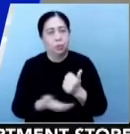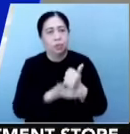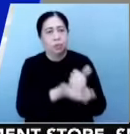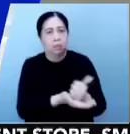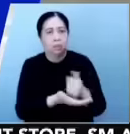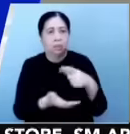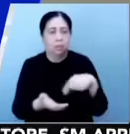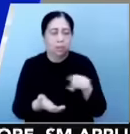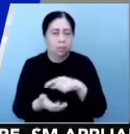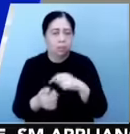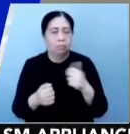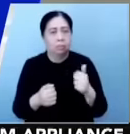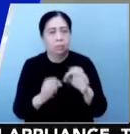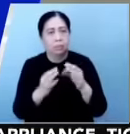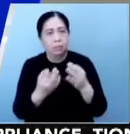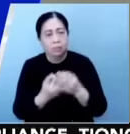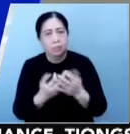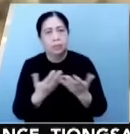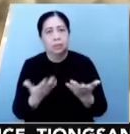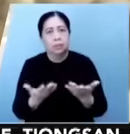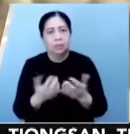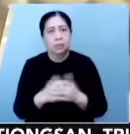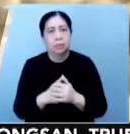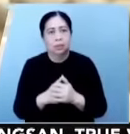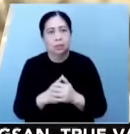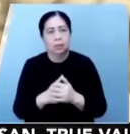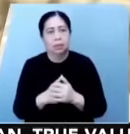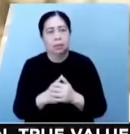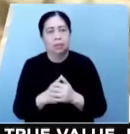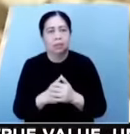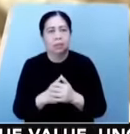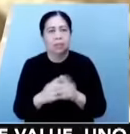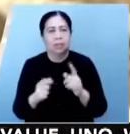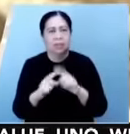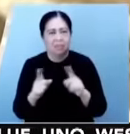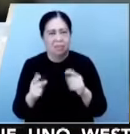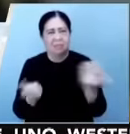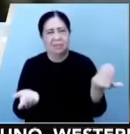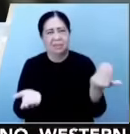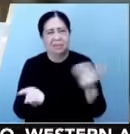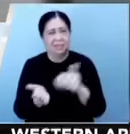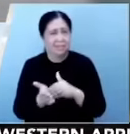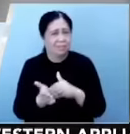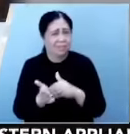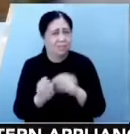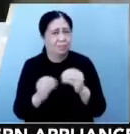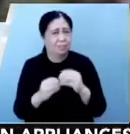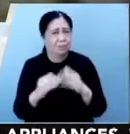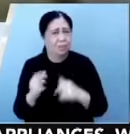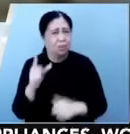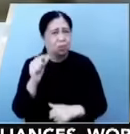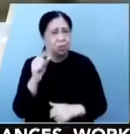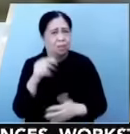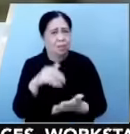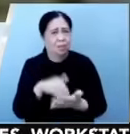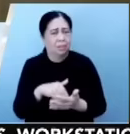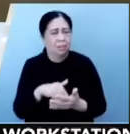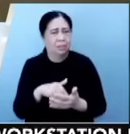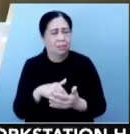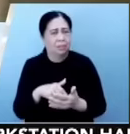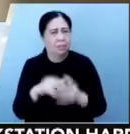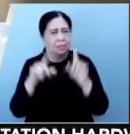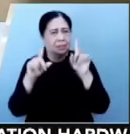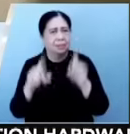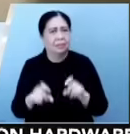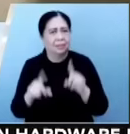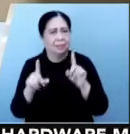sa akong mga pamilya. Pero mapipilitan si John at mahigit 20,000 na kumuha muli ng admission